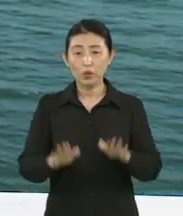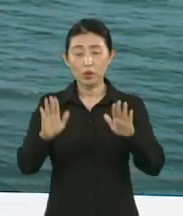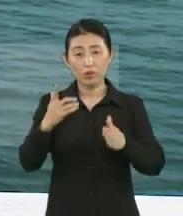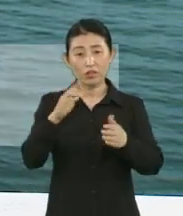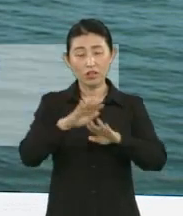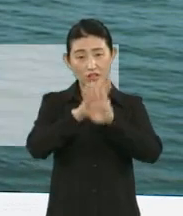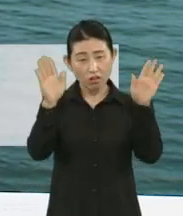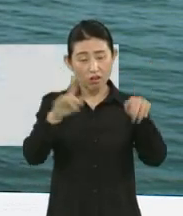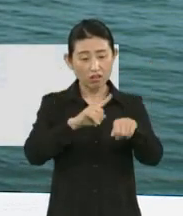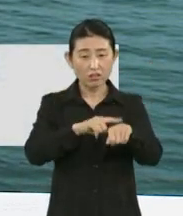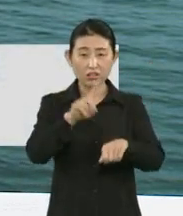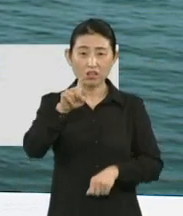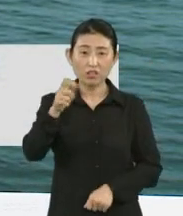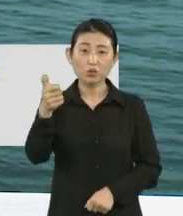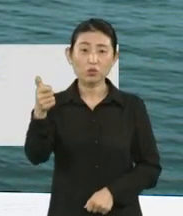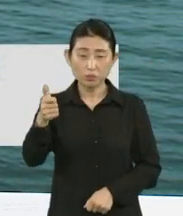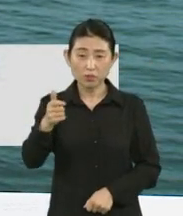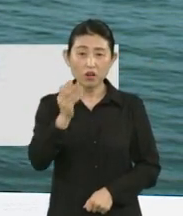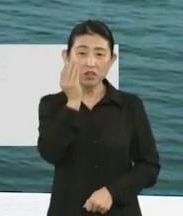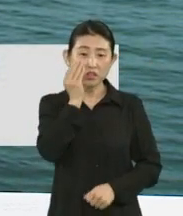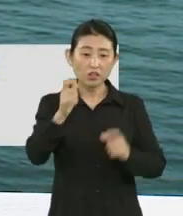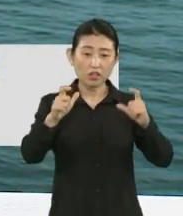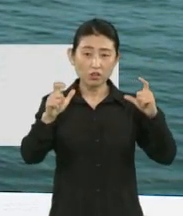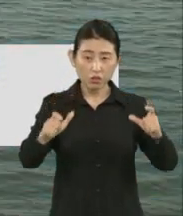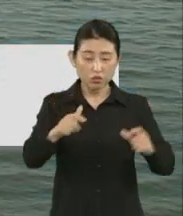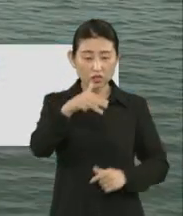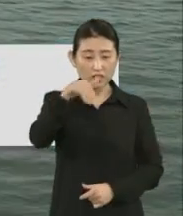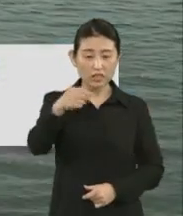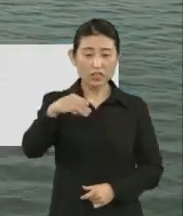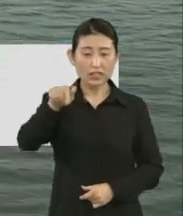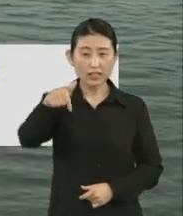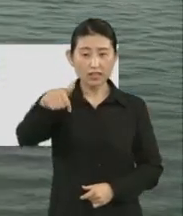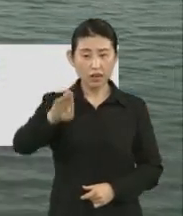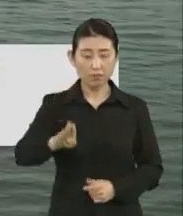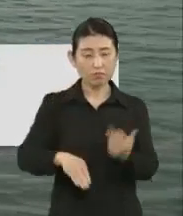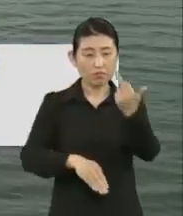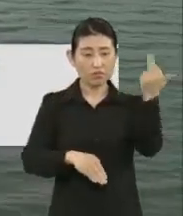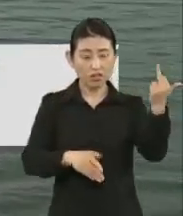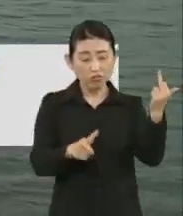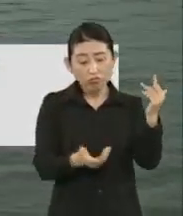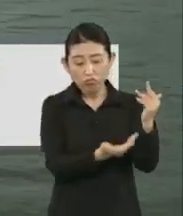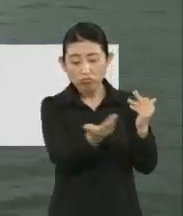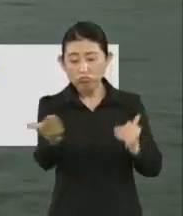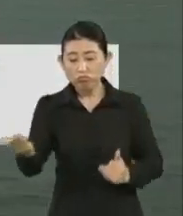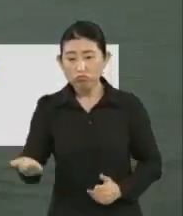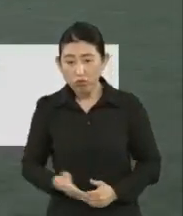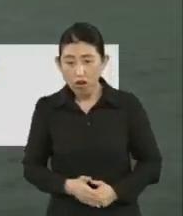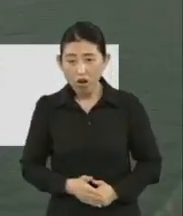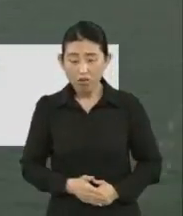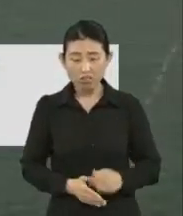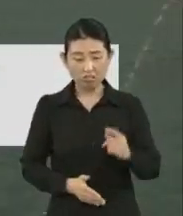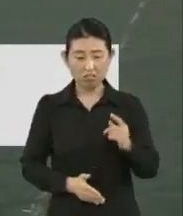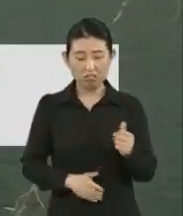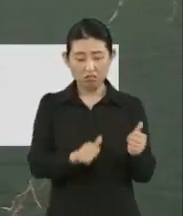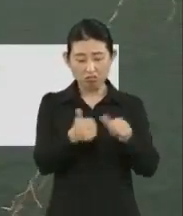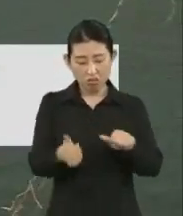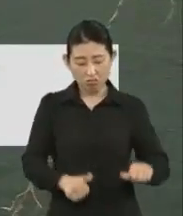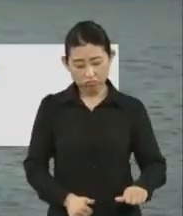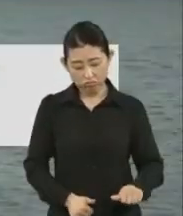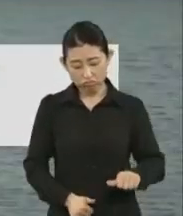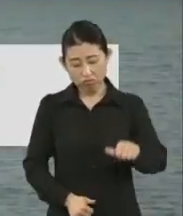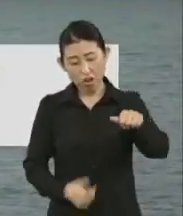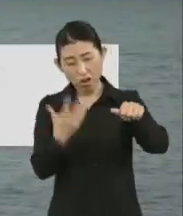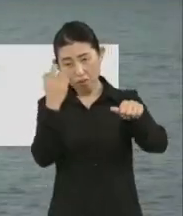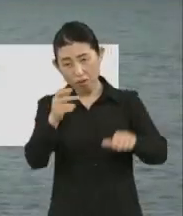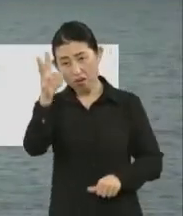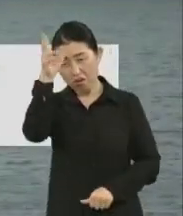오늘 오전 11시 50분쯤 청양군 대치면 칠갑산 저수지에서 신원을 알 수 없는 시신 한 구가 발견돼